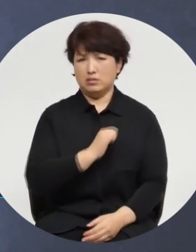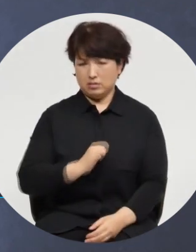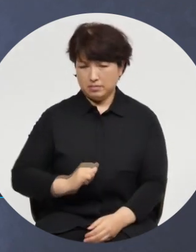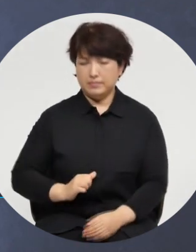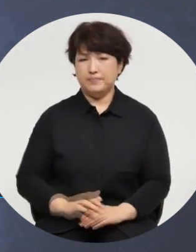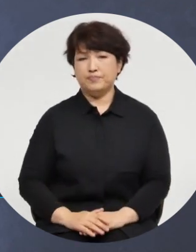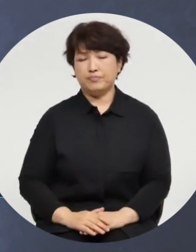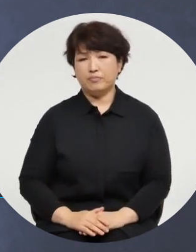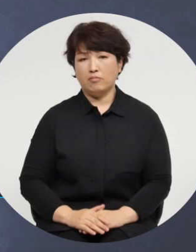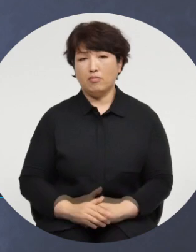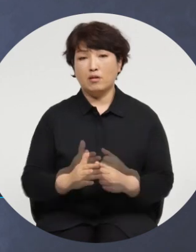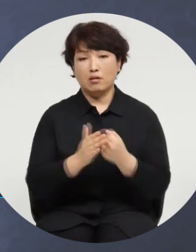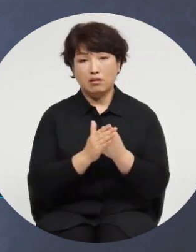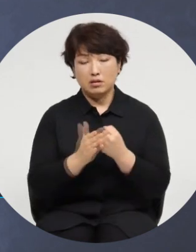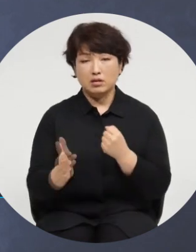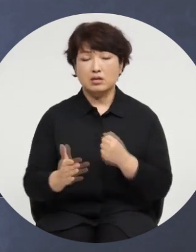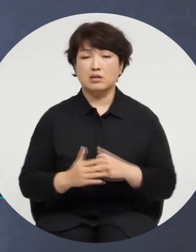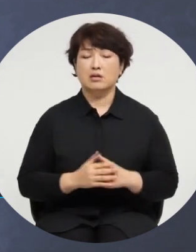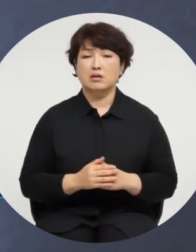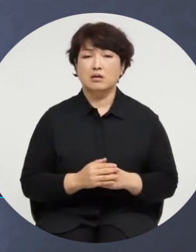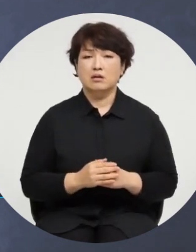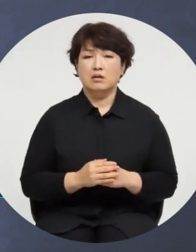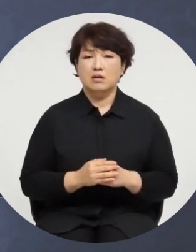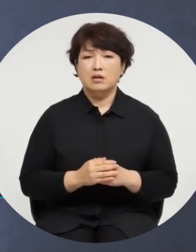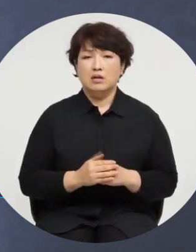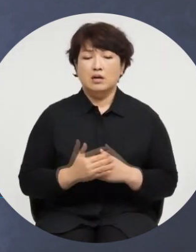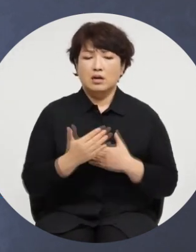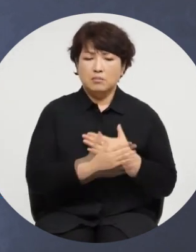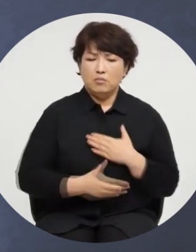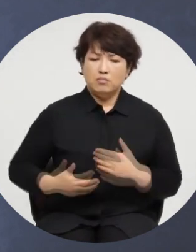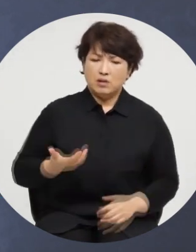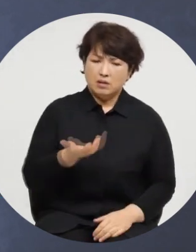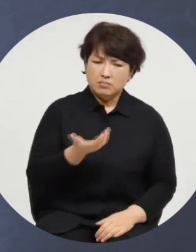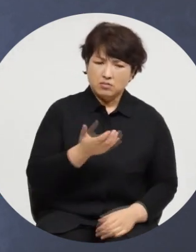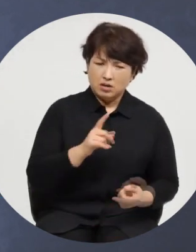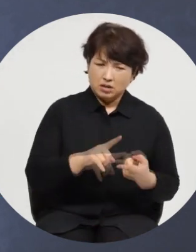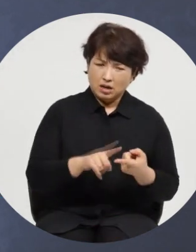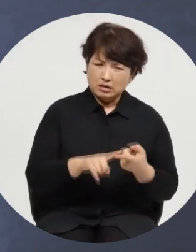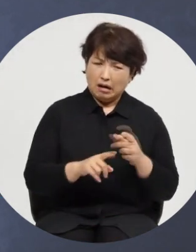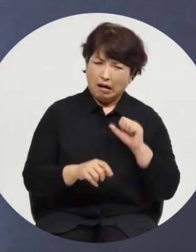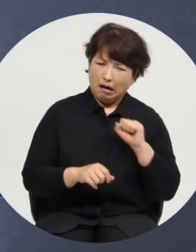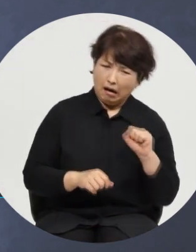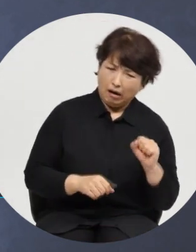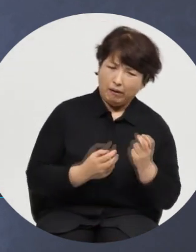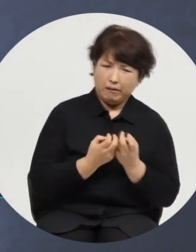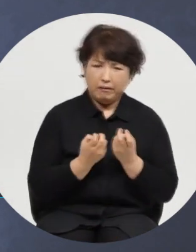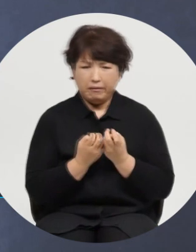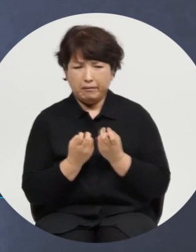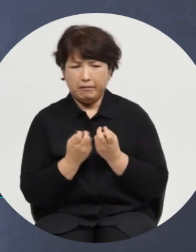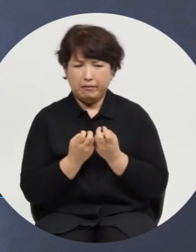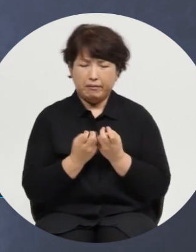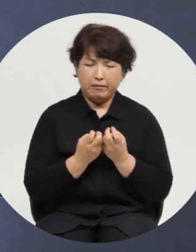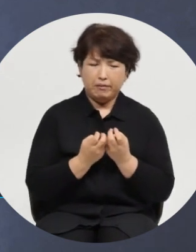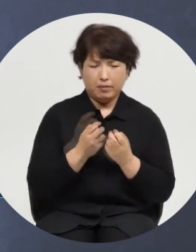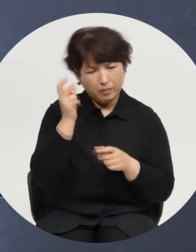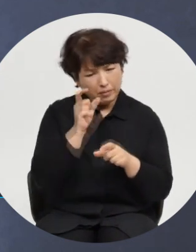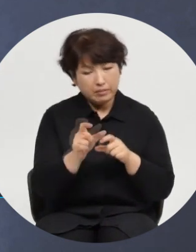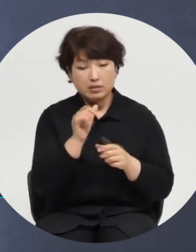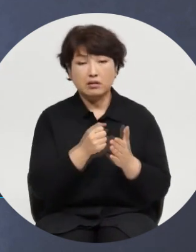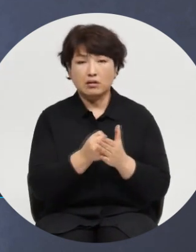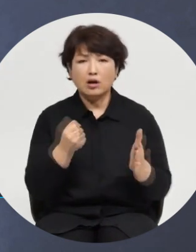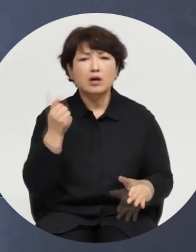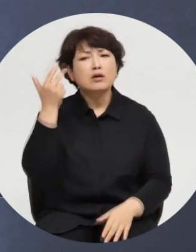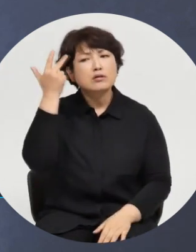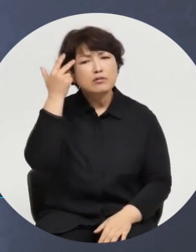좀 감내할 수밖에 없다 그러니까 2 뭐가 편대 여러분들이 나면 끝 알리고